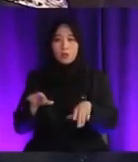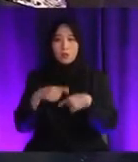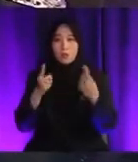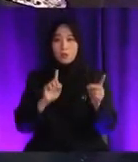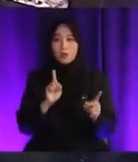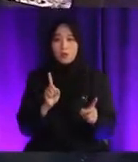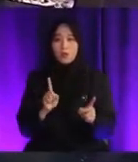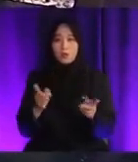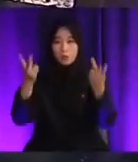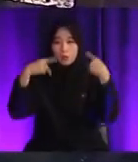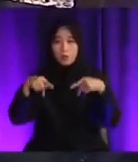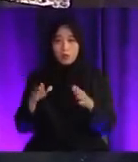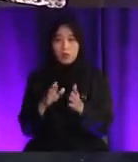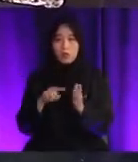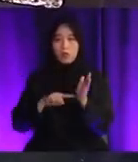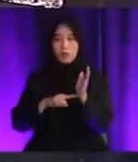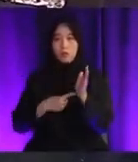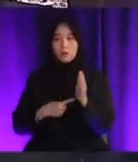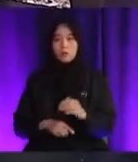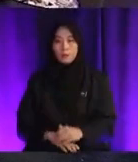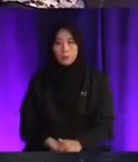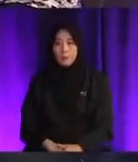ini kita akan kembali dalam Menengah Atas.